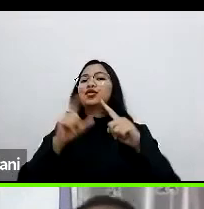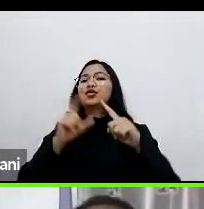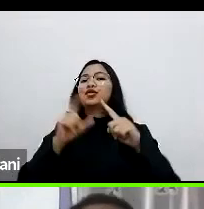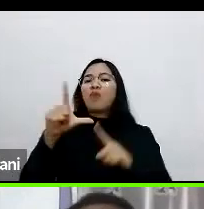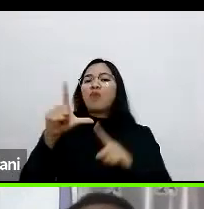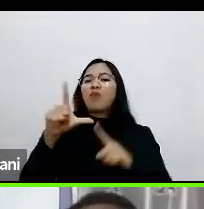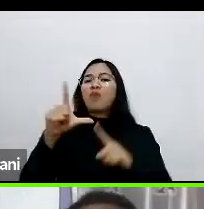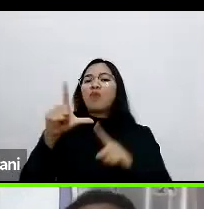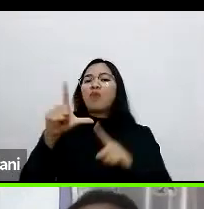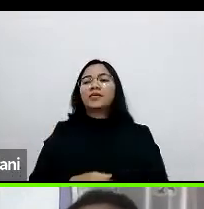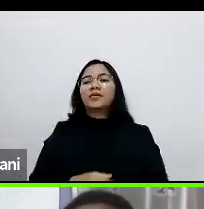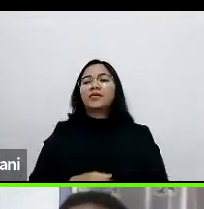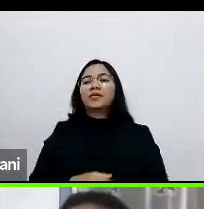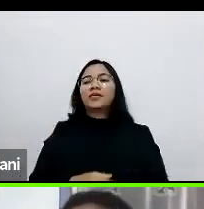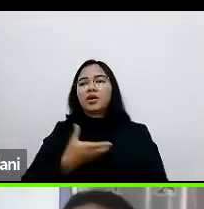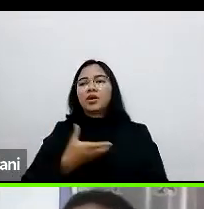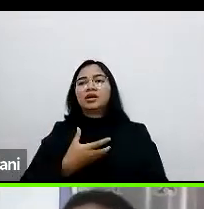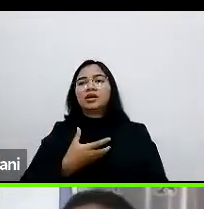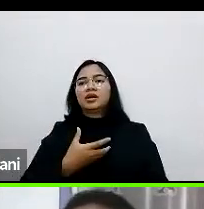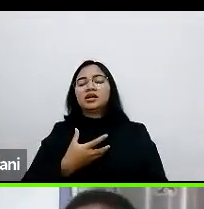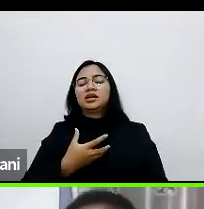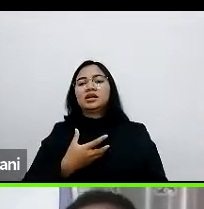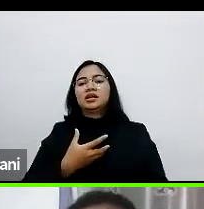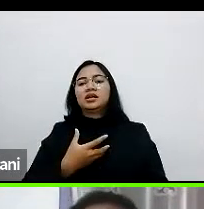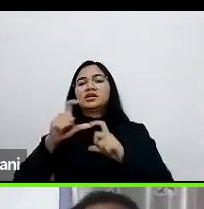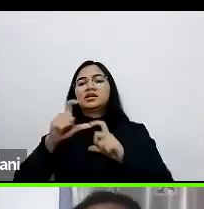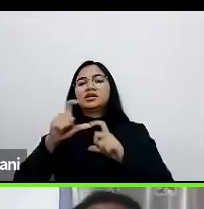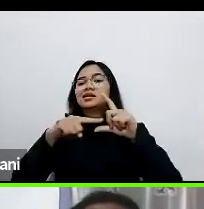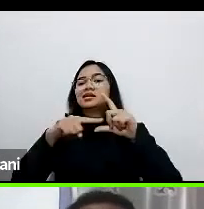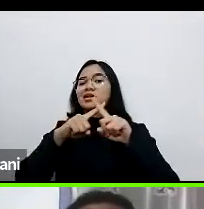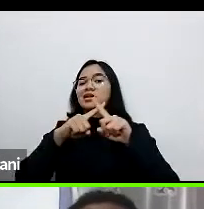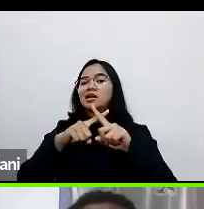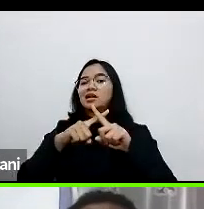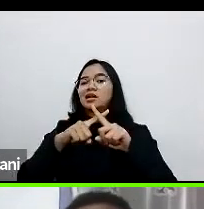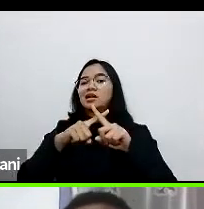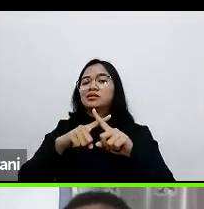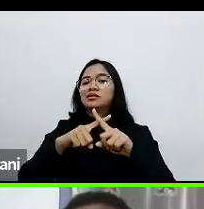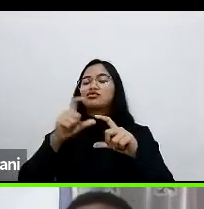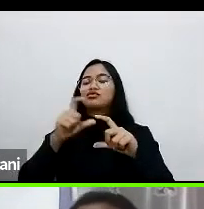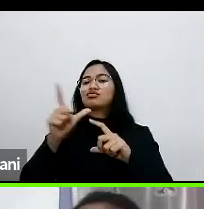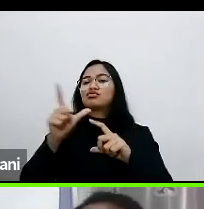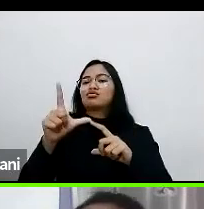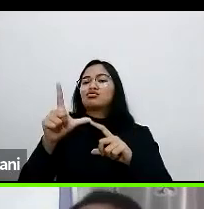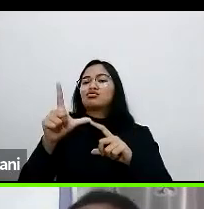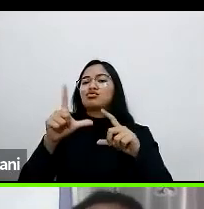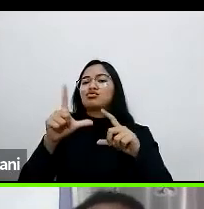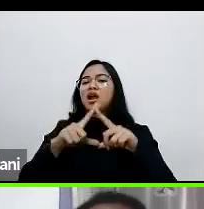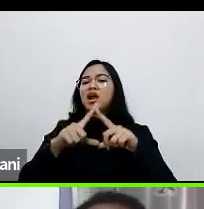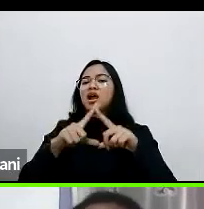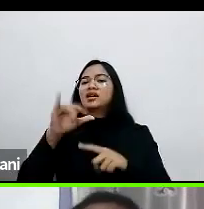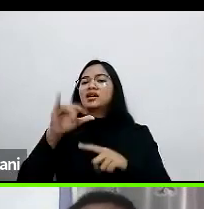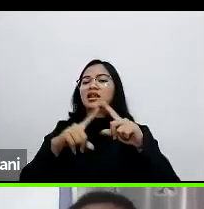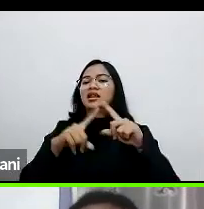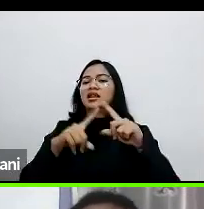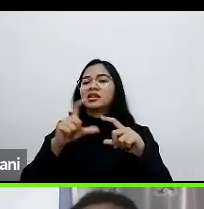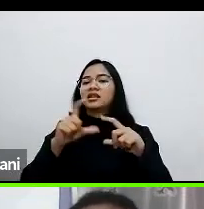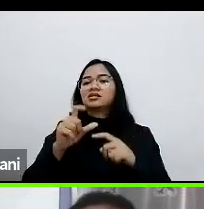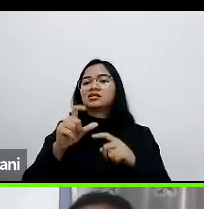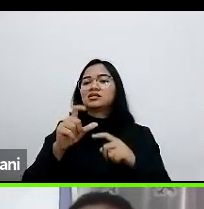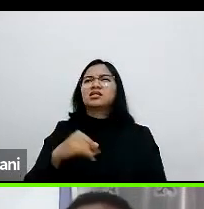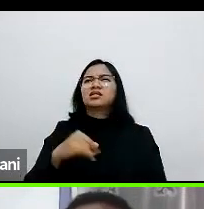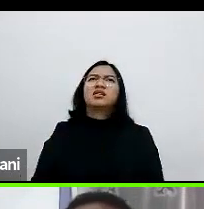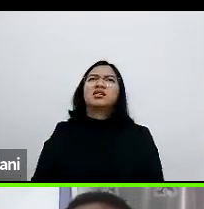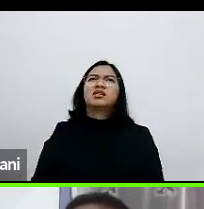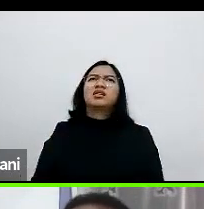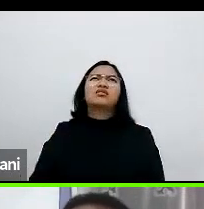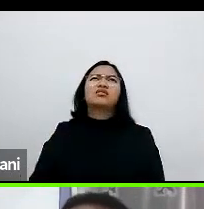mengakui seksualitas mereka. Nah, oleh kolonial itu dianggap sebagai tabu, dan itu di masa Belanda bahkan diteruskan di masa